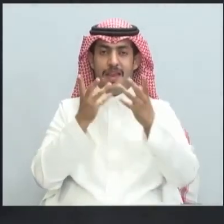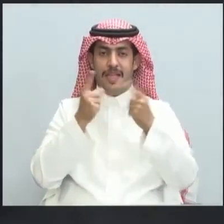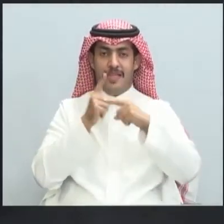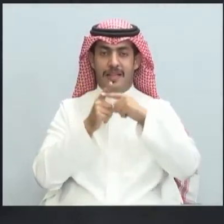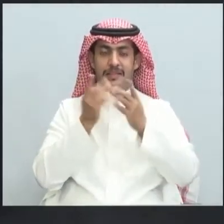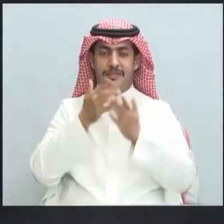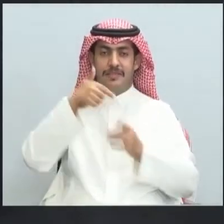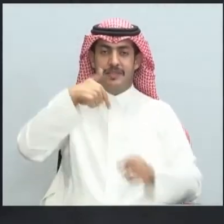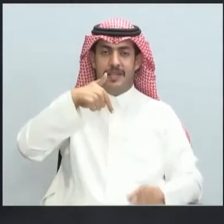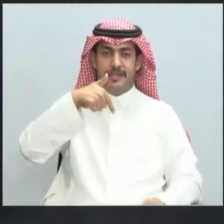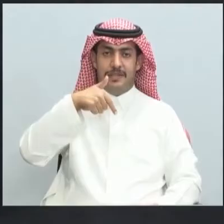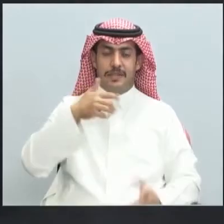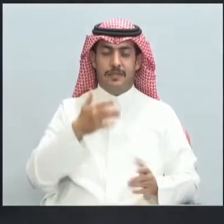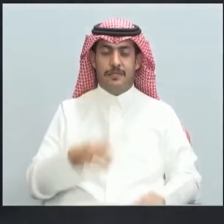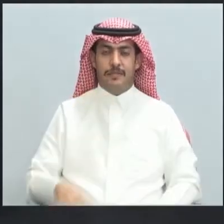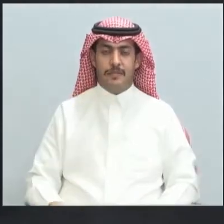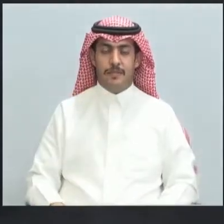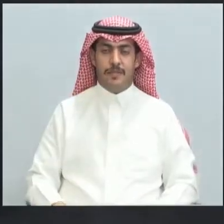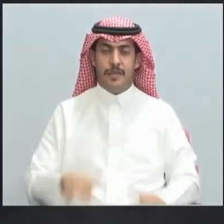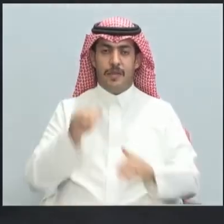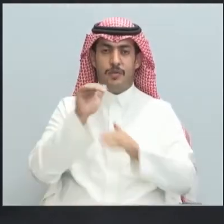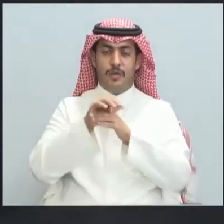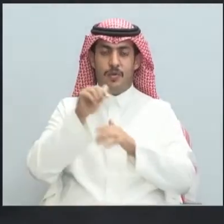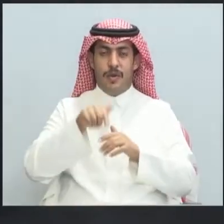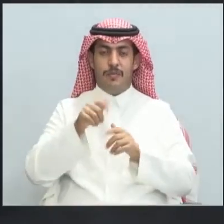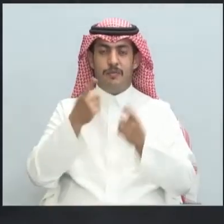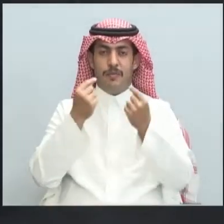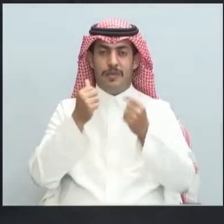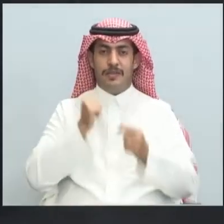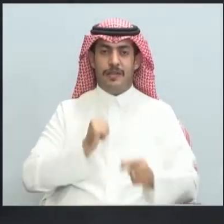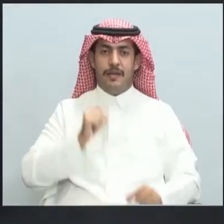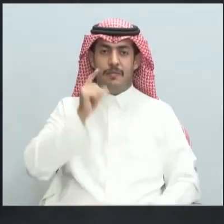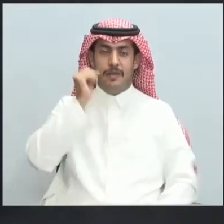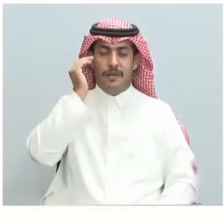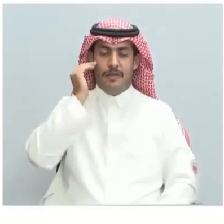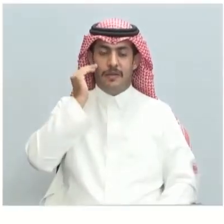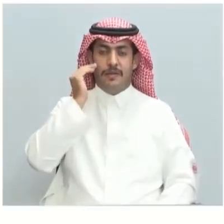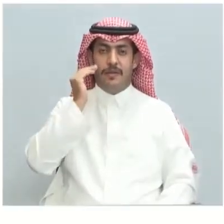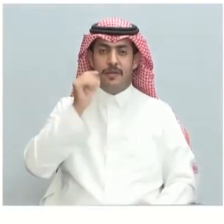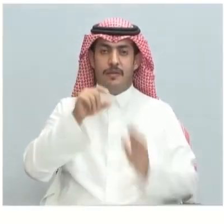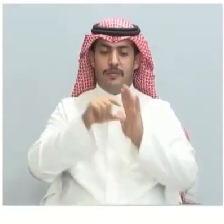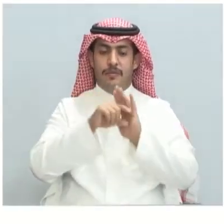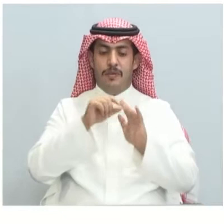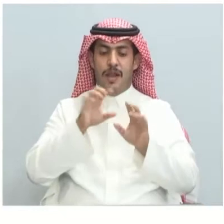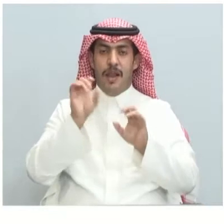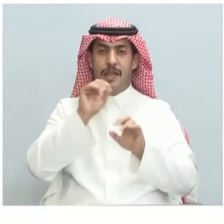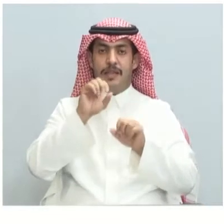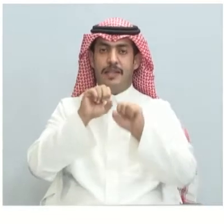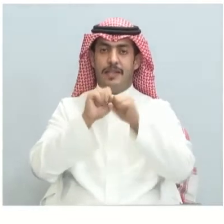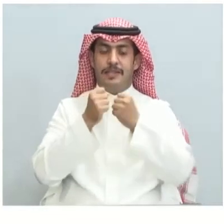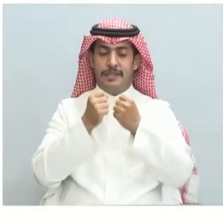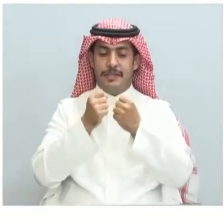للصف السادس الابتدائي درس اليوم يا مبدعين ويا مبدعات يحمل العنوان الاعداد